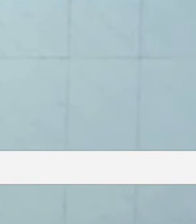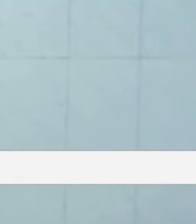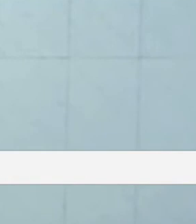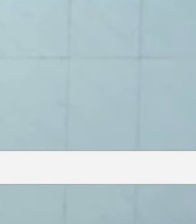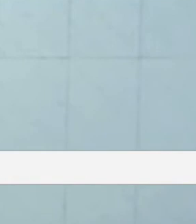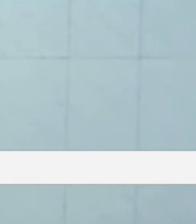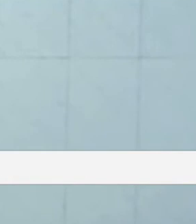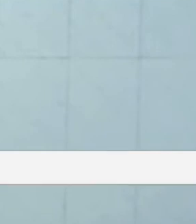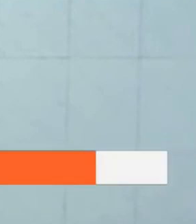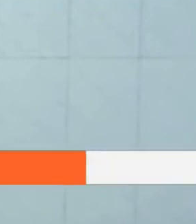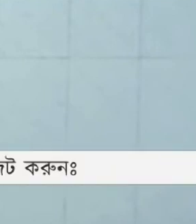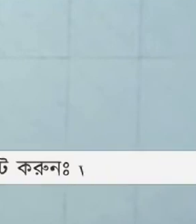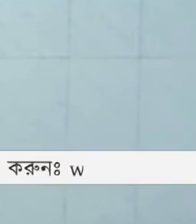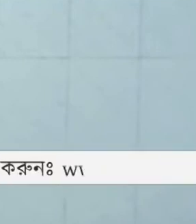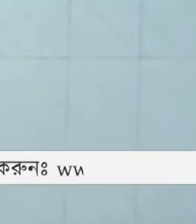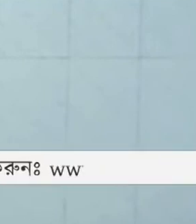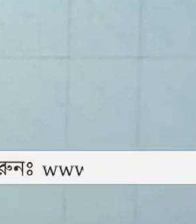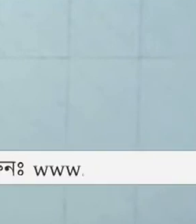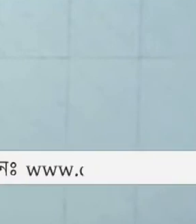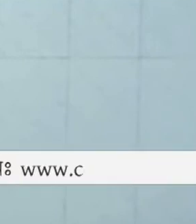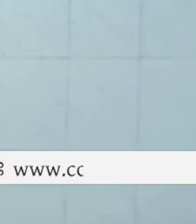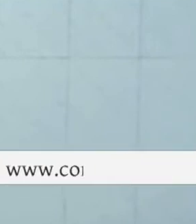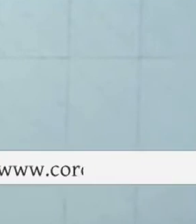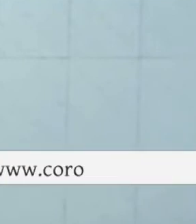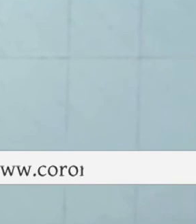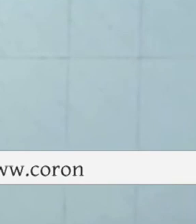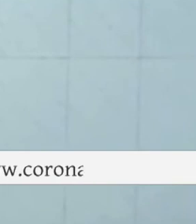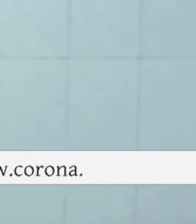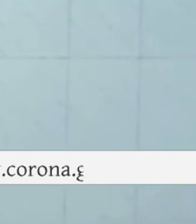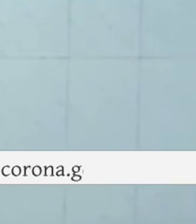সুরক্ষা ইকুইপমেন্ট, আমরা গত 24 ঘন্টা এটা সংগৃহীত হয়েছে